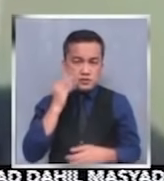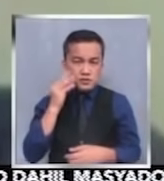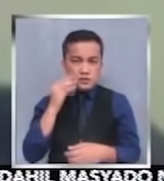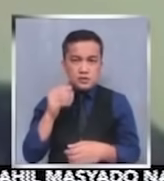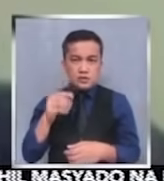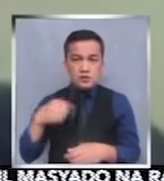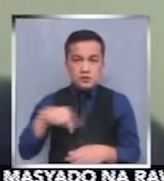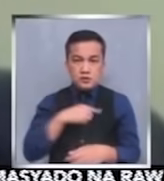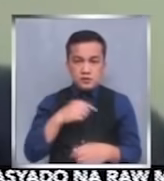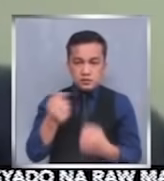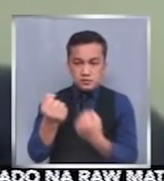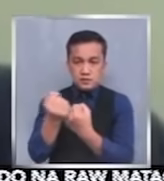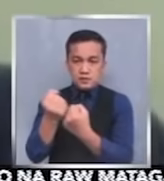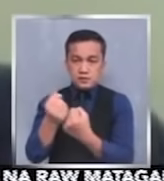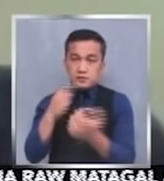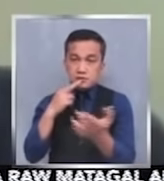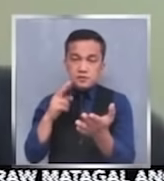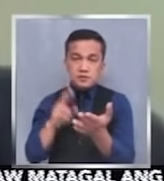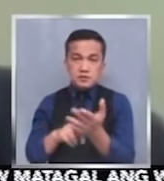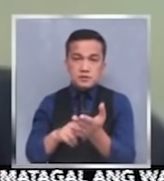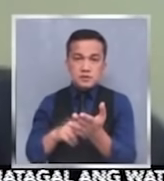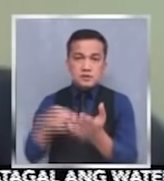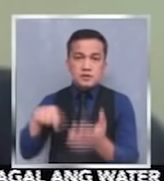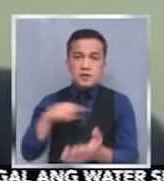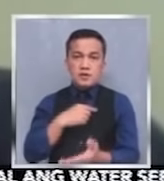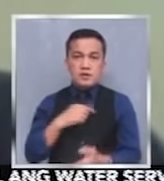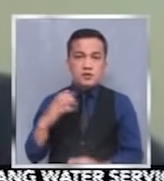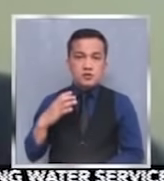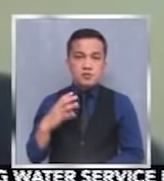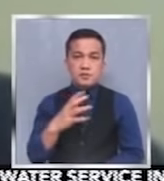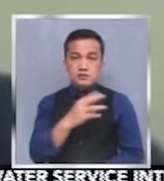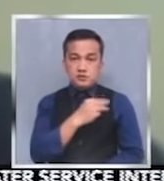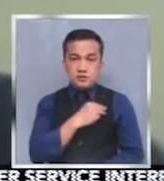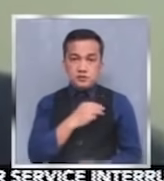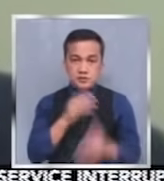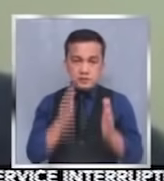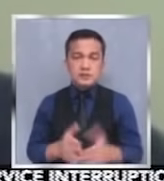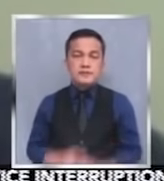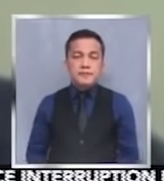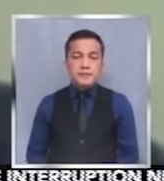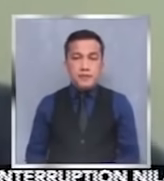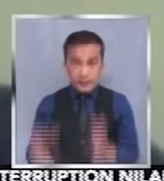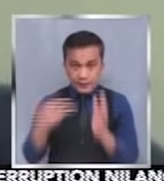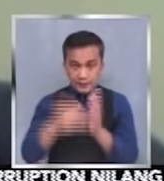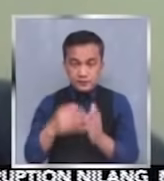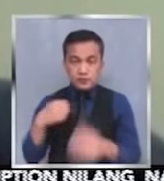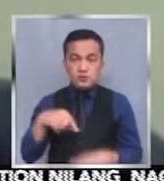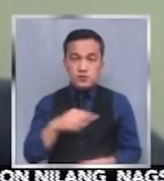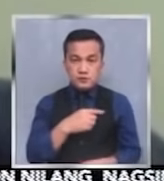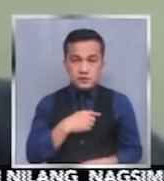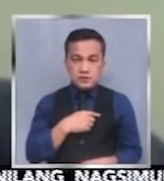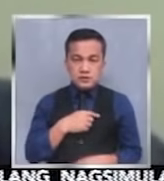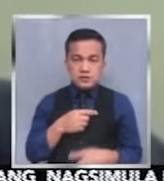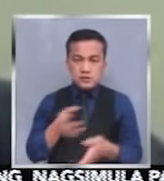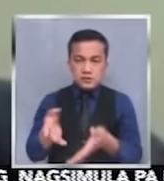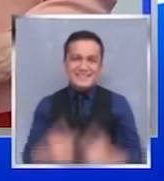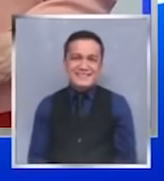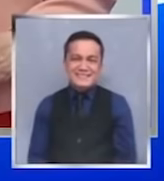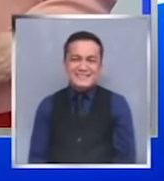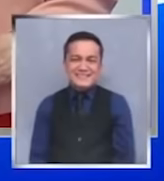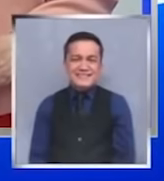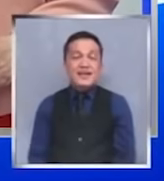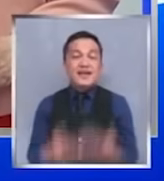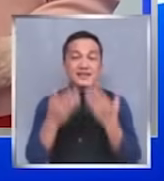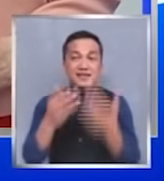We stand by the record of our commissioner, and again we let that record speak for itself.